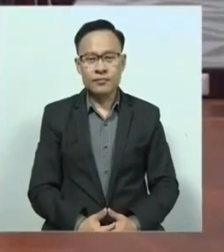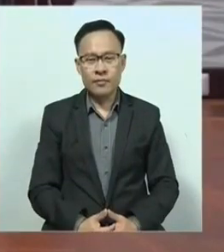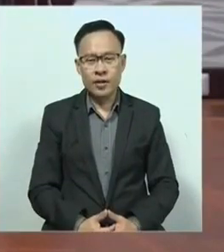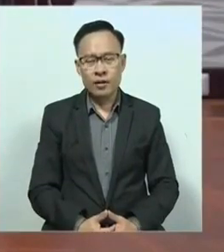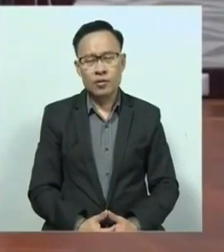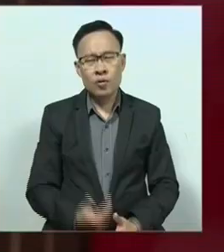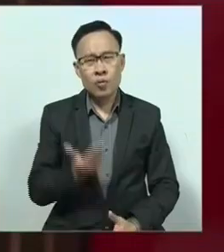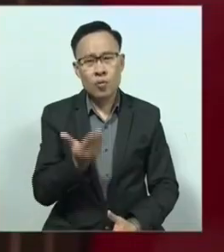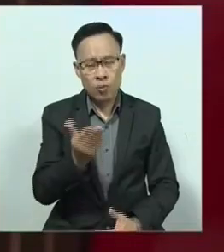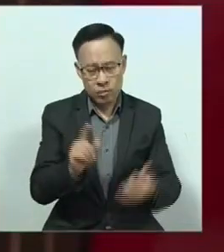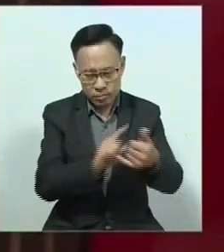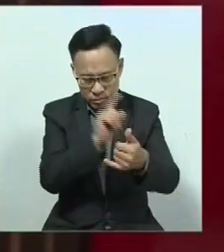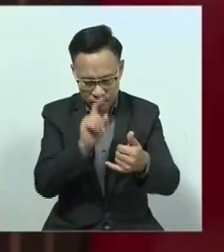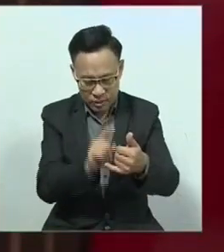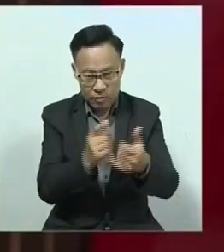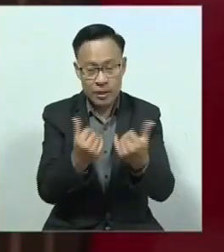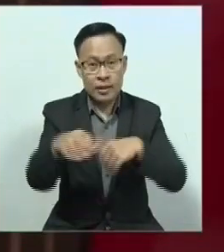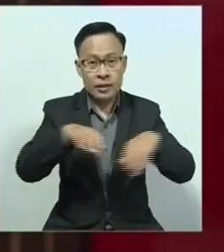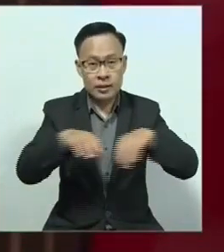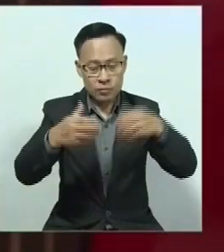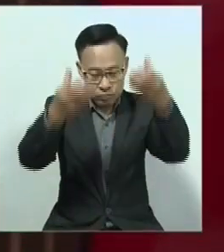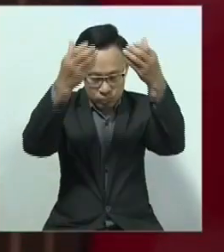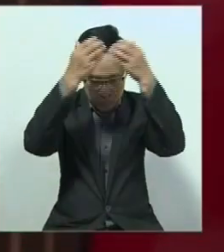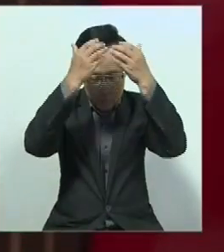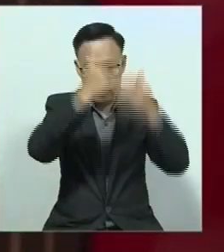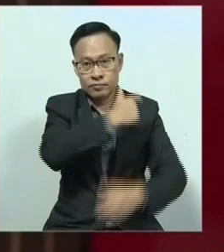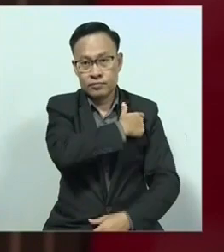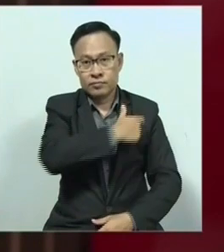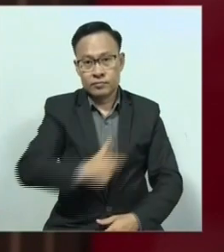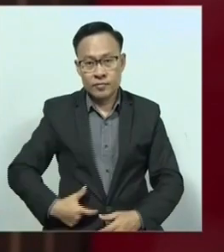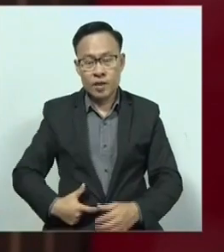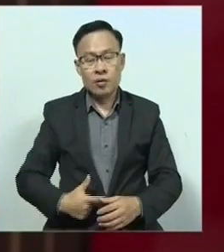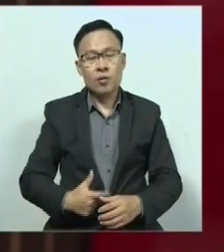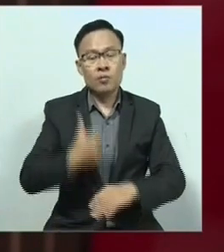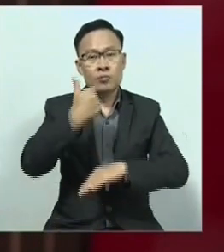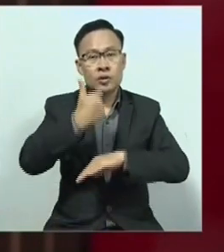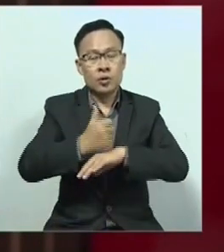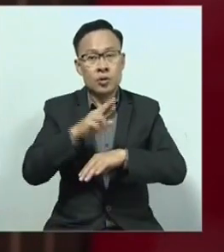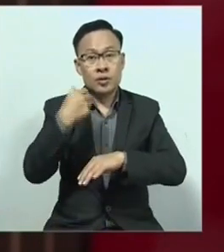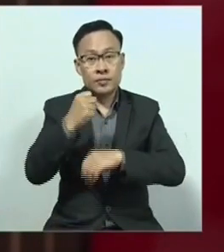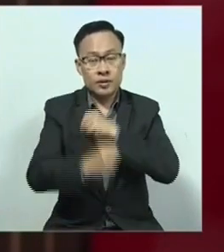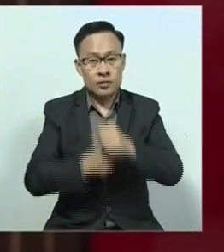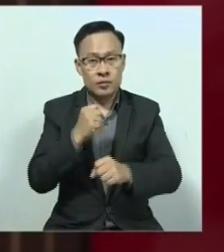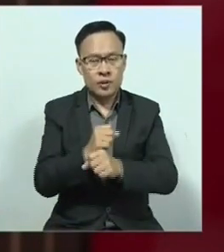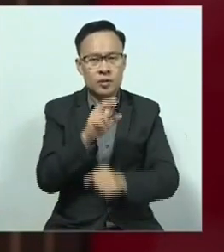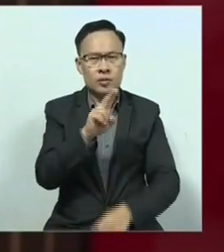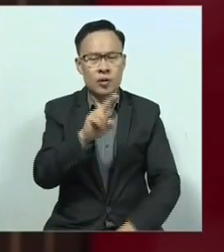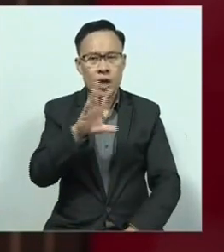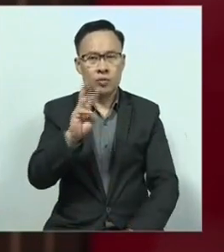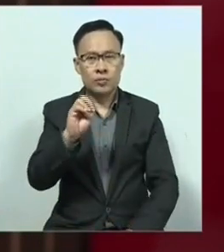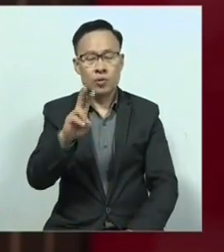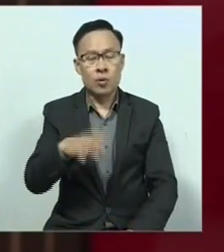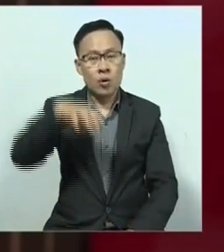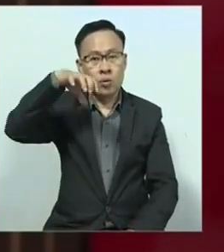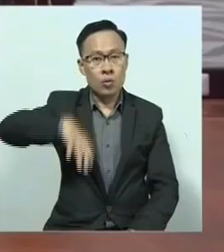อนอื่นต้องเรียนถามนะคะว่าในพระราชพิธีบรมราชาภิเษกพุทธศักราช2562กองทัพเรือได้รับมอบบทบาทภารกิจอะ